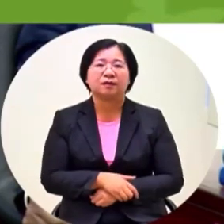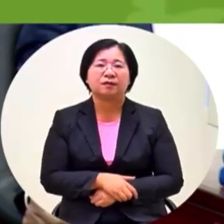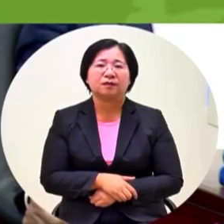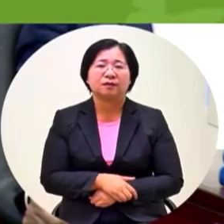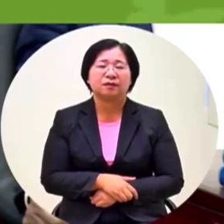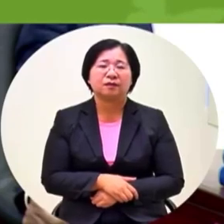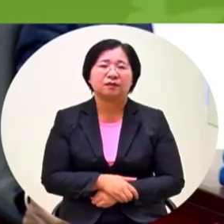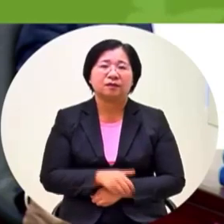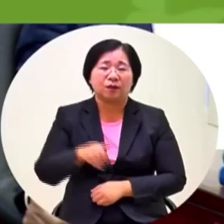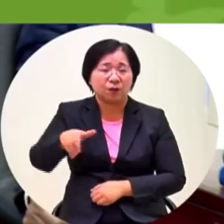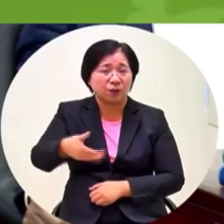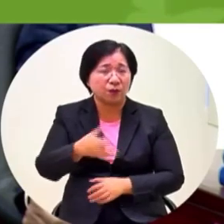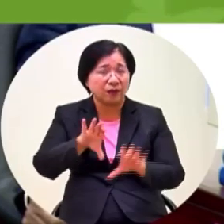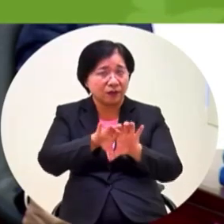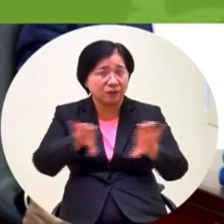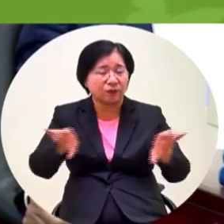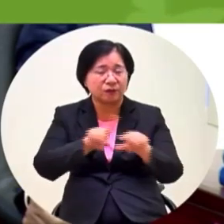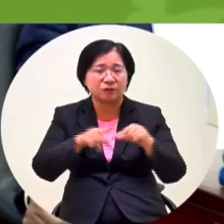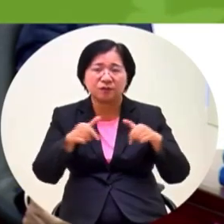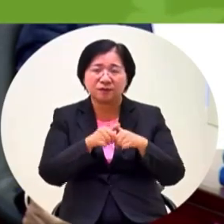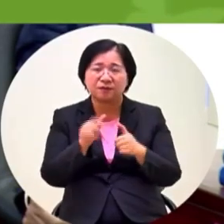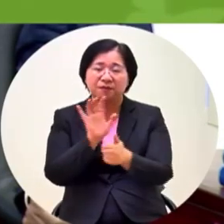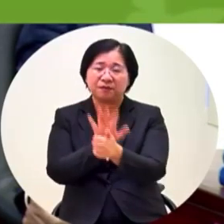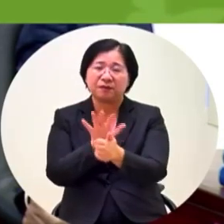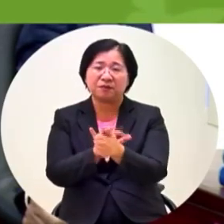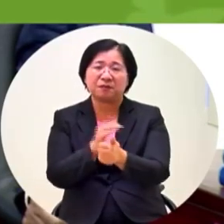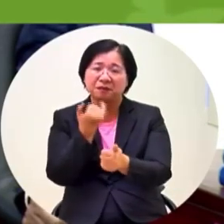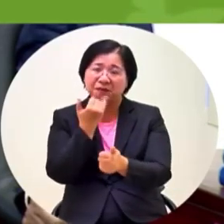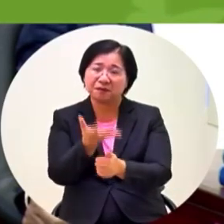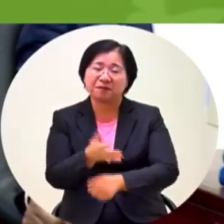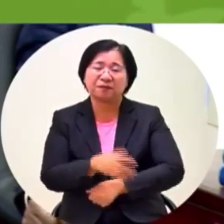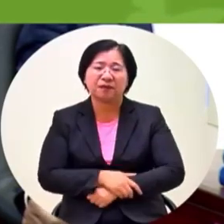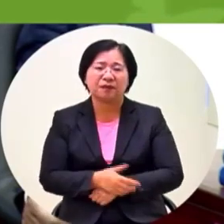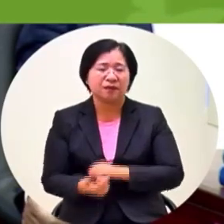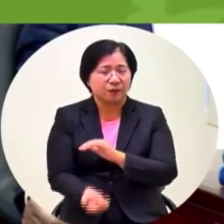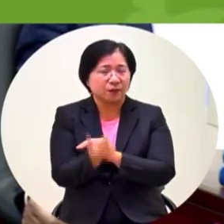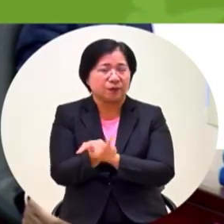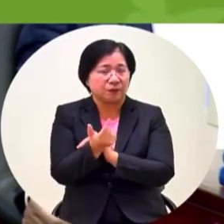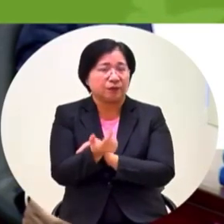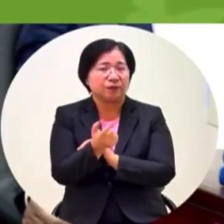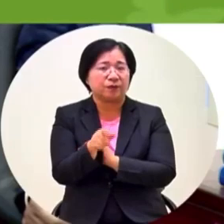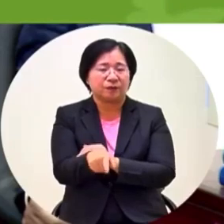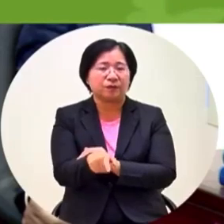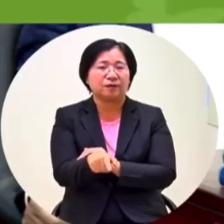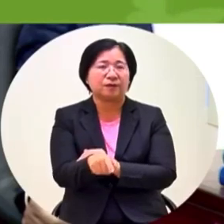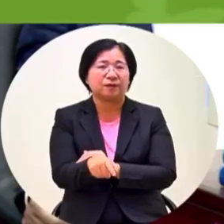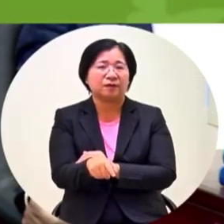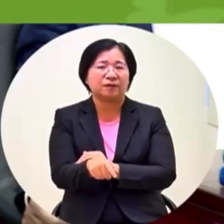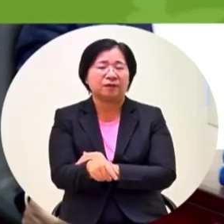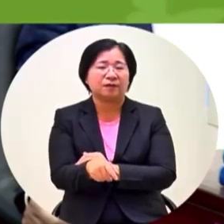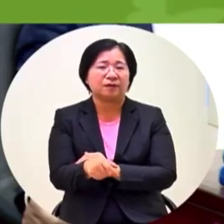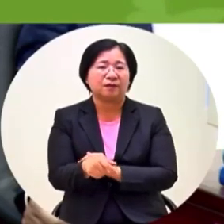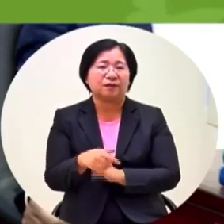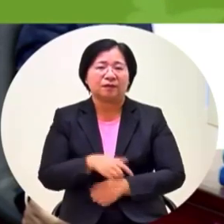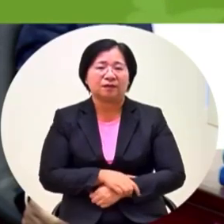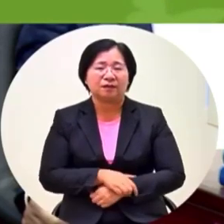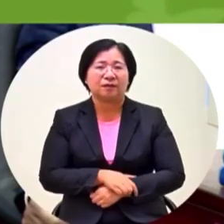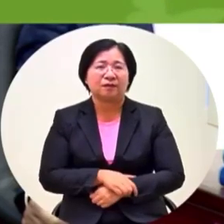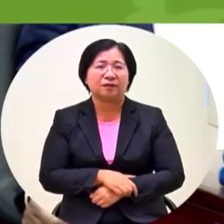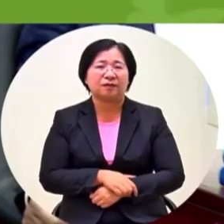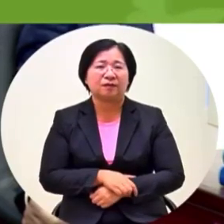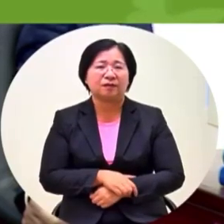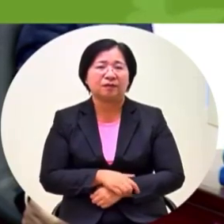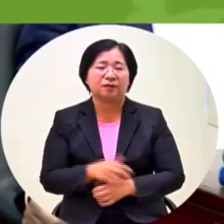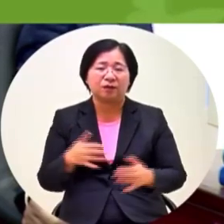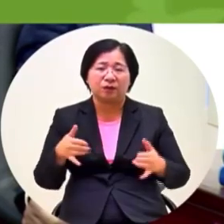心是不是可以协助一下，赶快较紧来个回来个准一回，让有那个路权